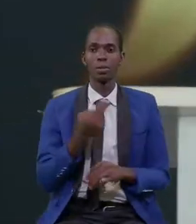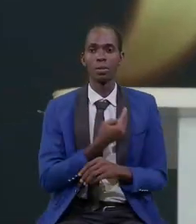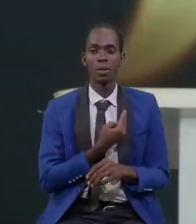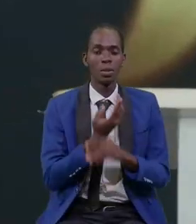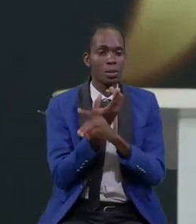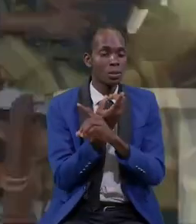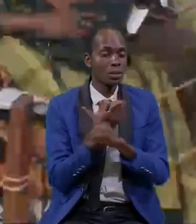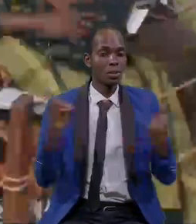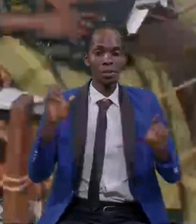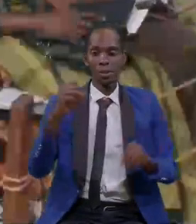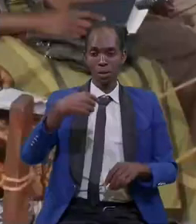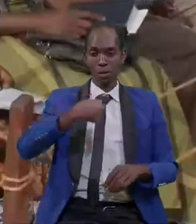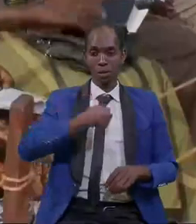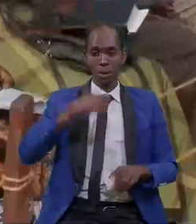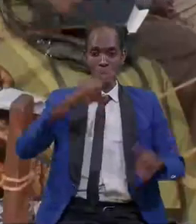Me délivre.